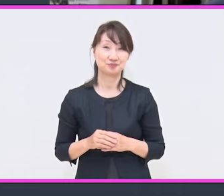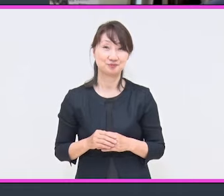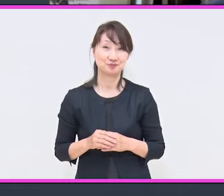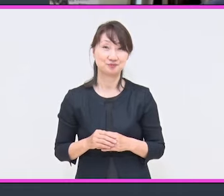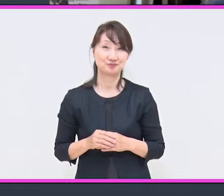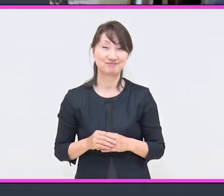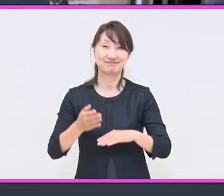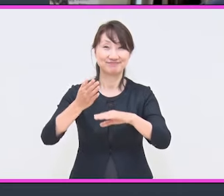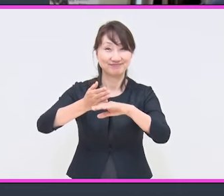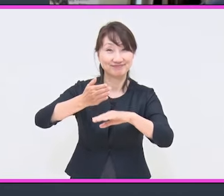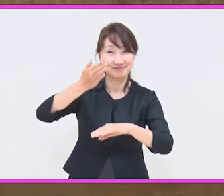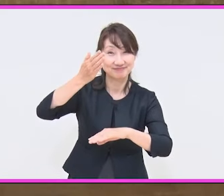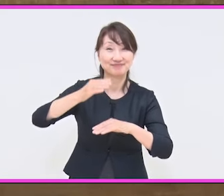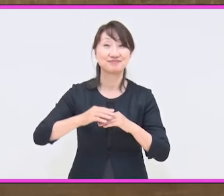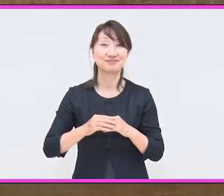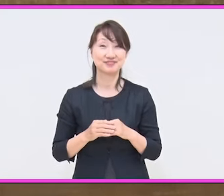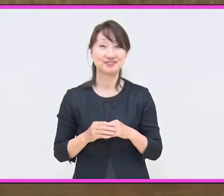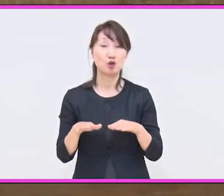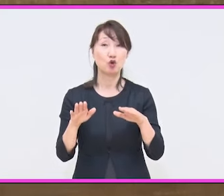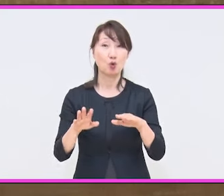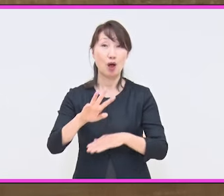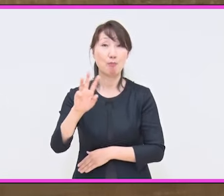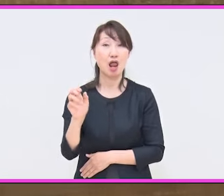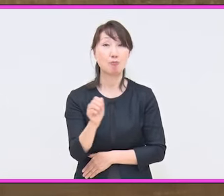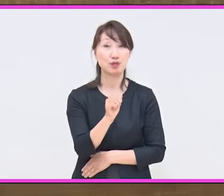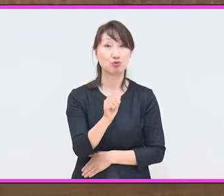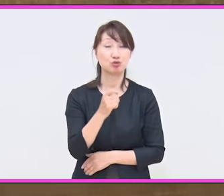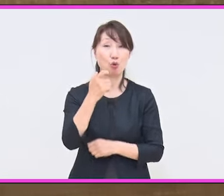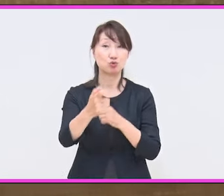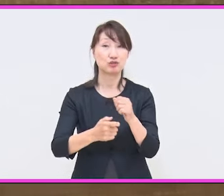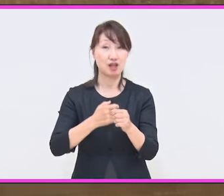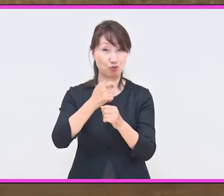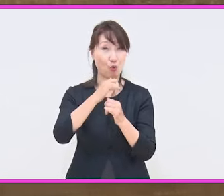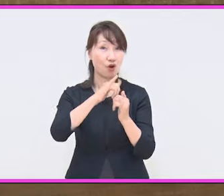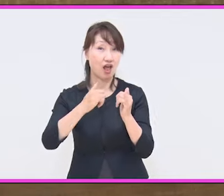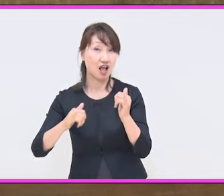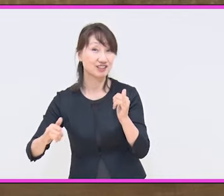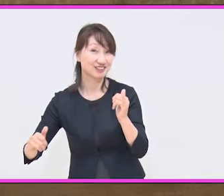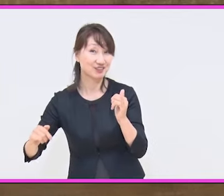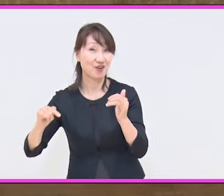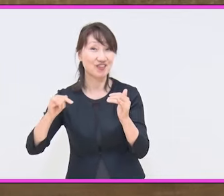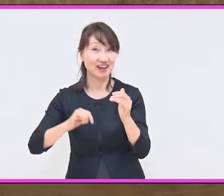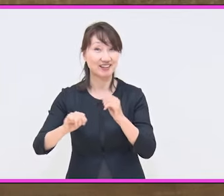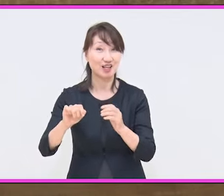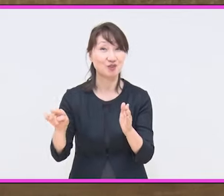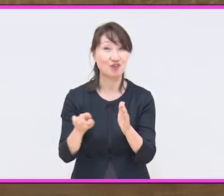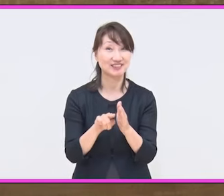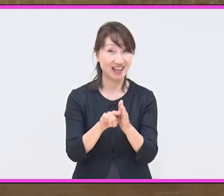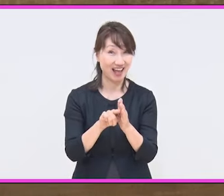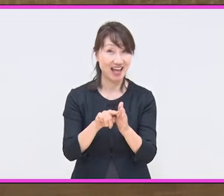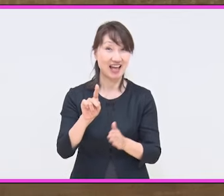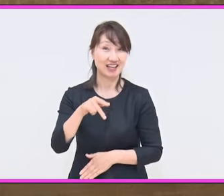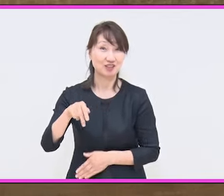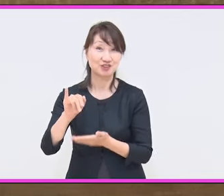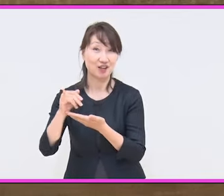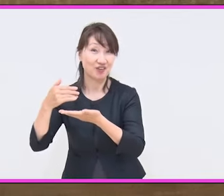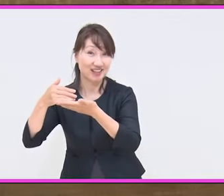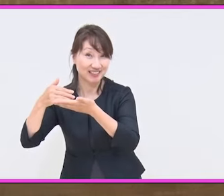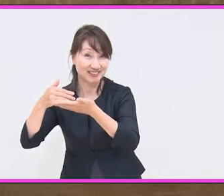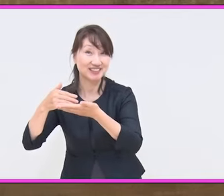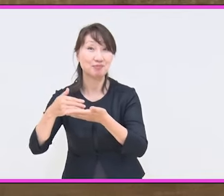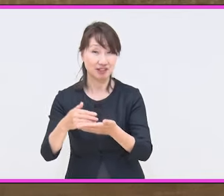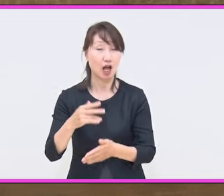ありがとうございます。今日はパラリンピック60年の歴史とともに歩んできたカズ・ボルトンさんのお話やロンドン大会を成